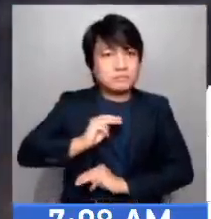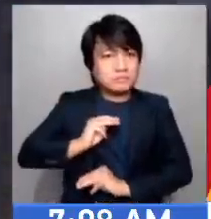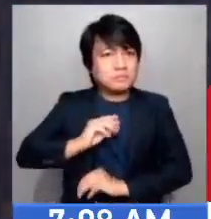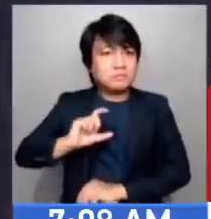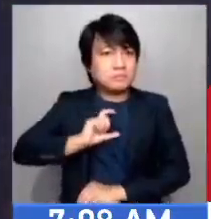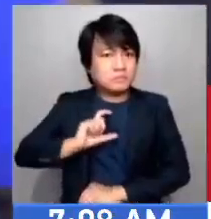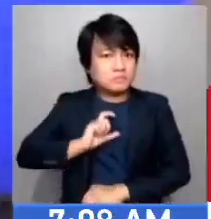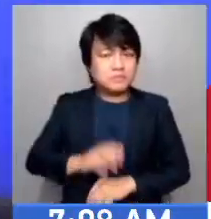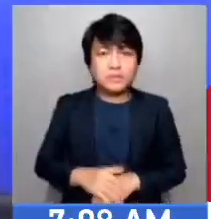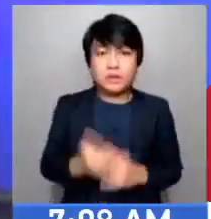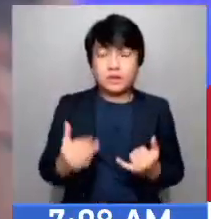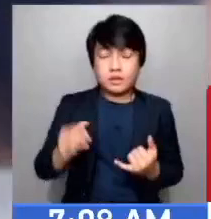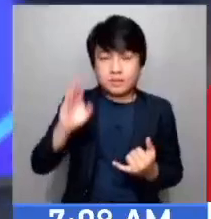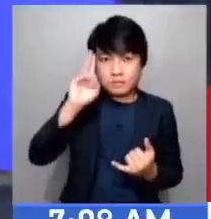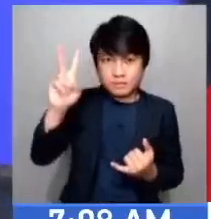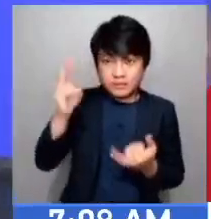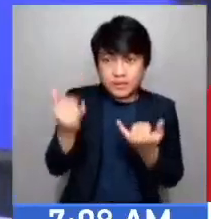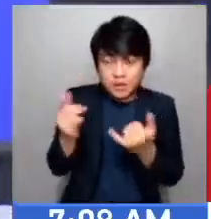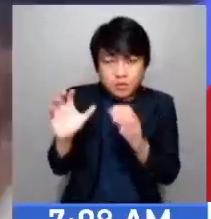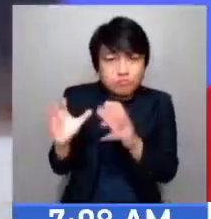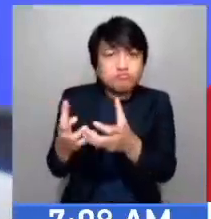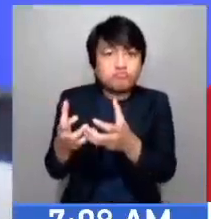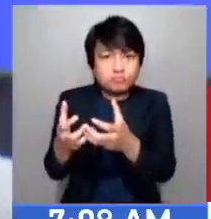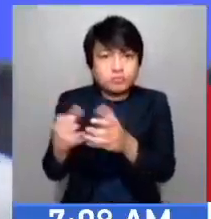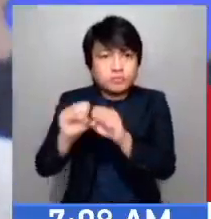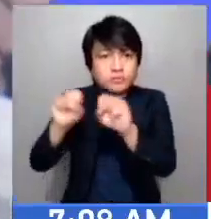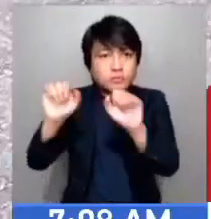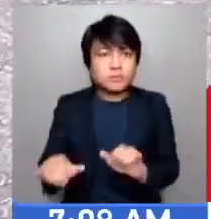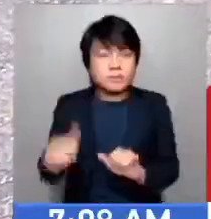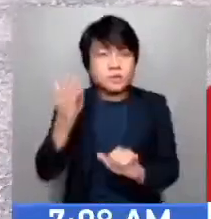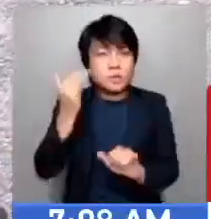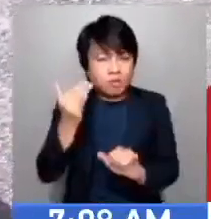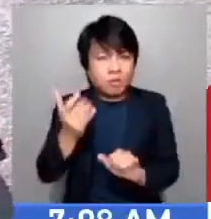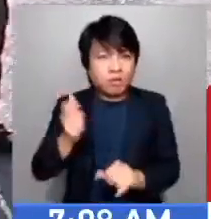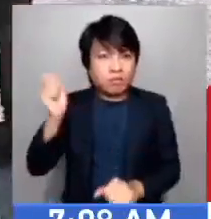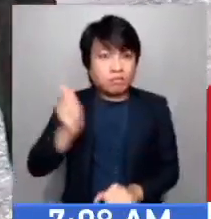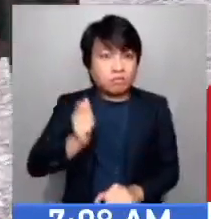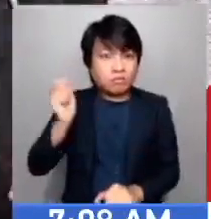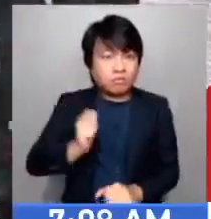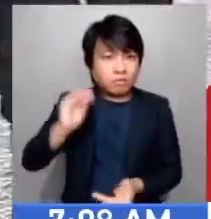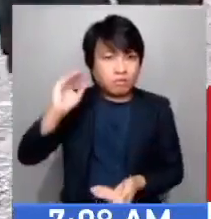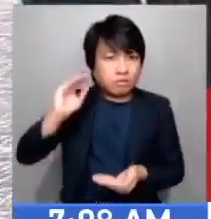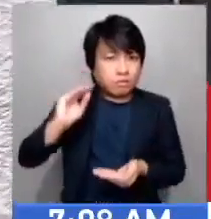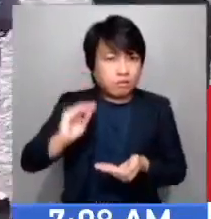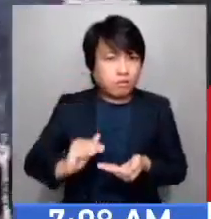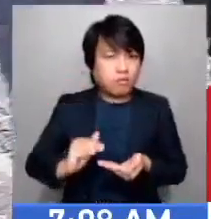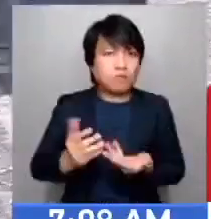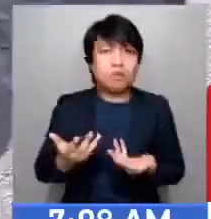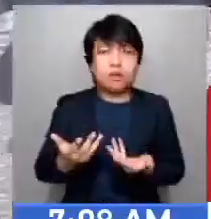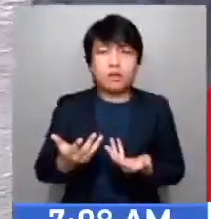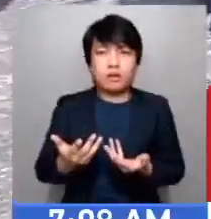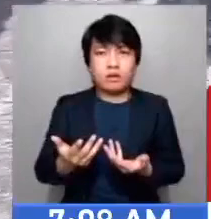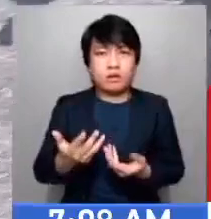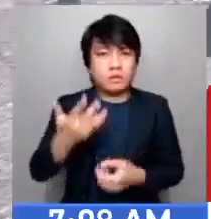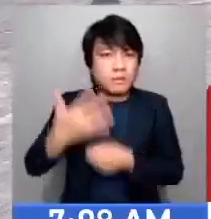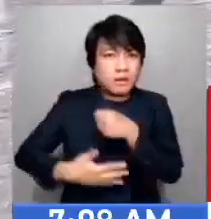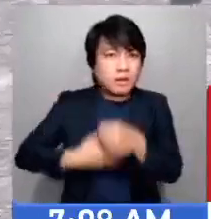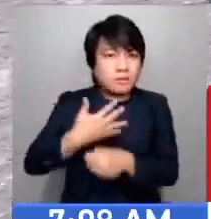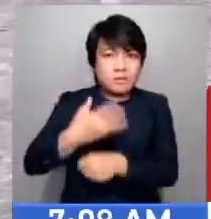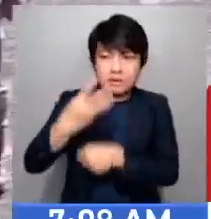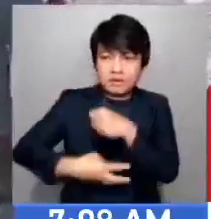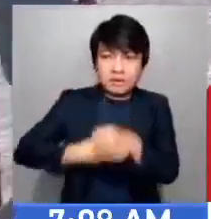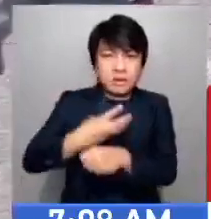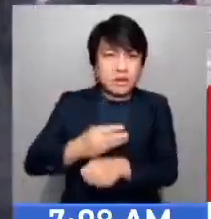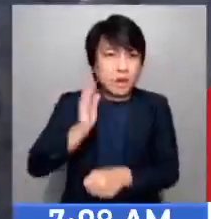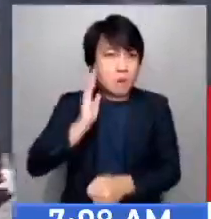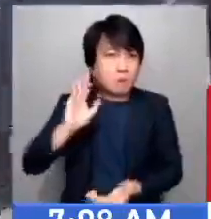ng mas maayos na sistema. Nababawasan na kasi ang pension fund at posibleng maubos sa loob ng 5 o 6 na taon. Pinag-aaralan din daw